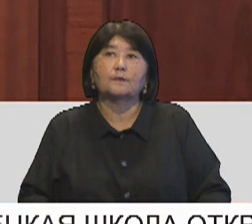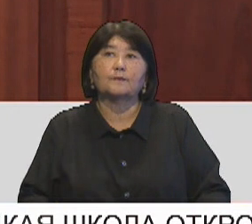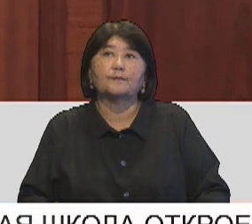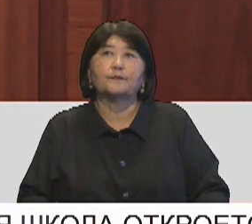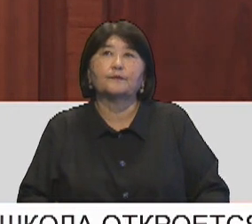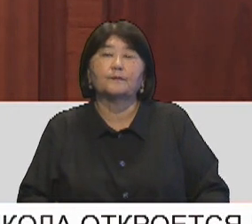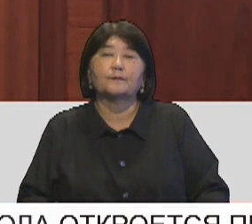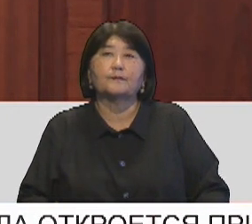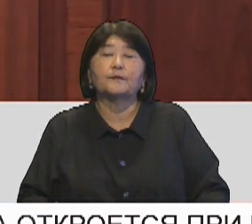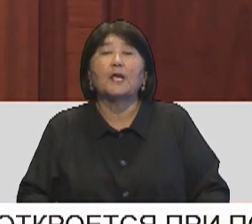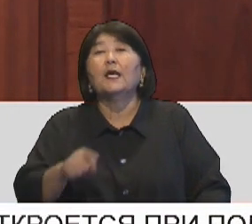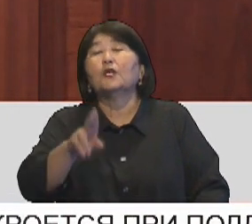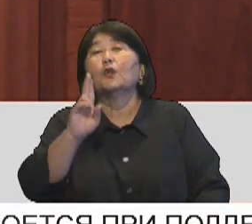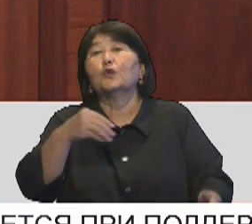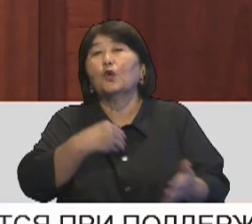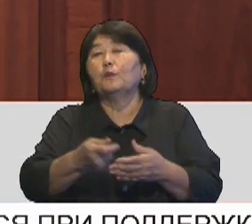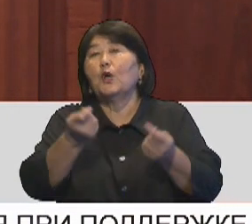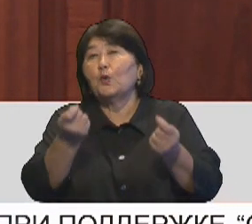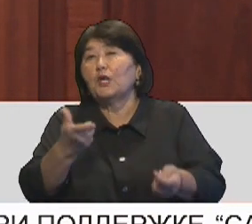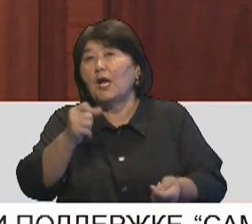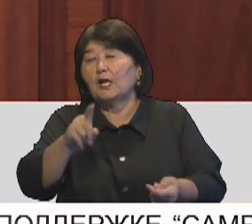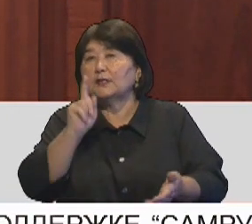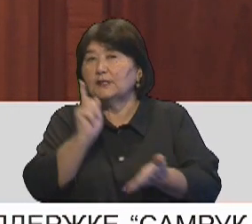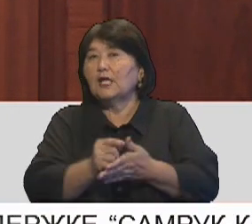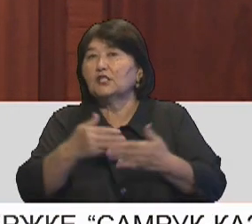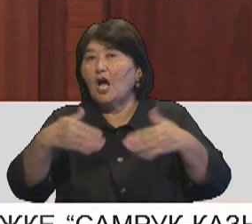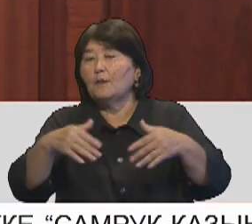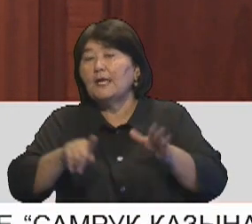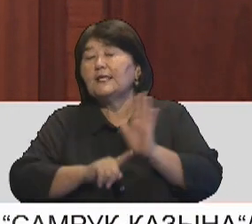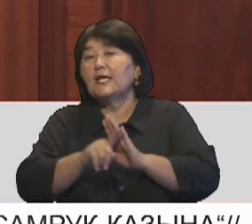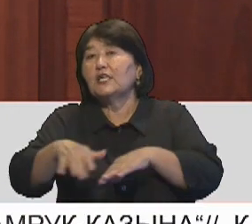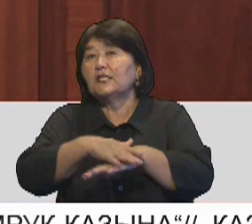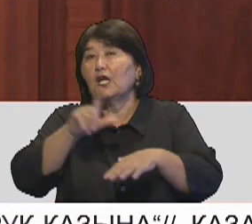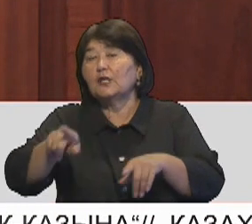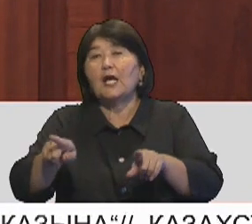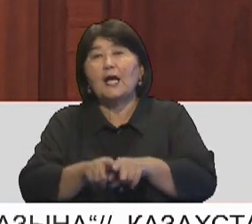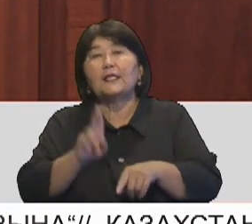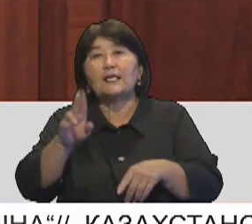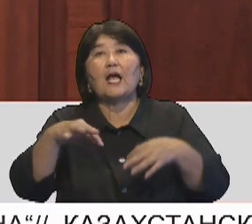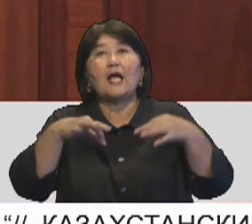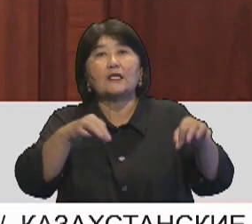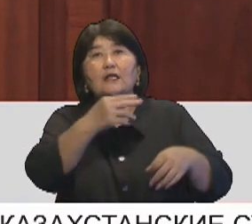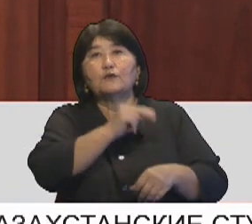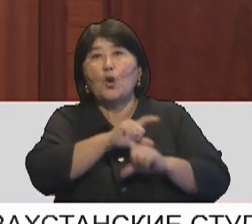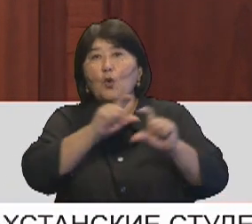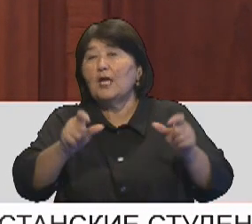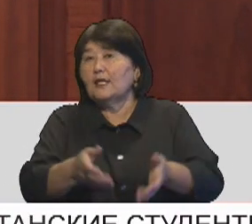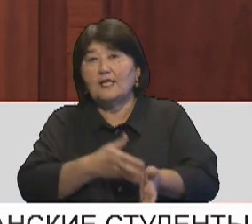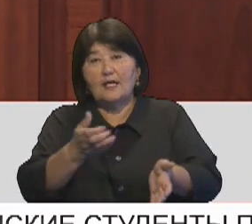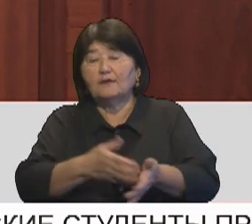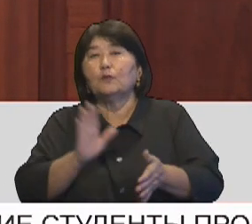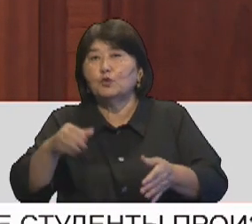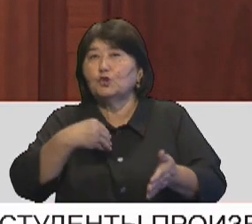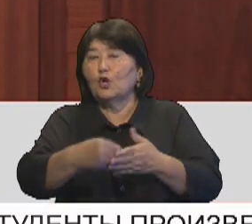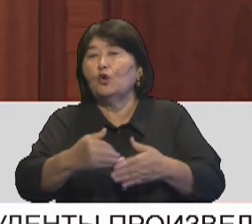талоном те кто приобретает ушев газ должны отпускать его сначала населению а не для транспорта учреждения не хватает Пусть